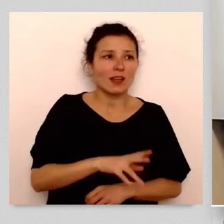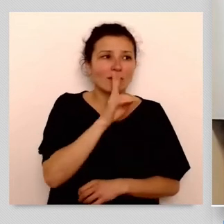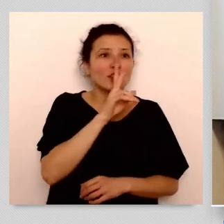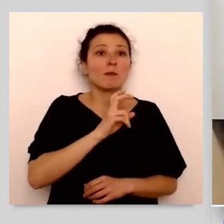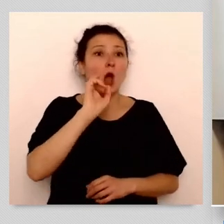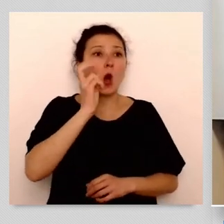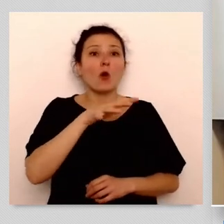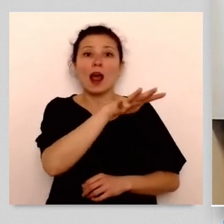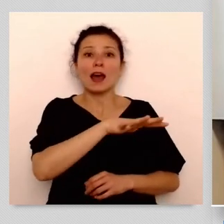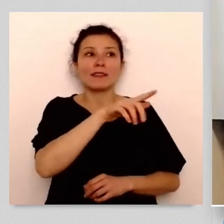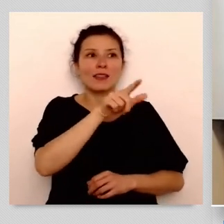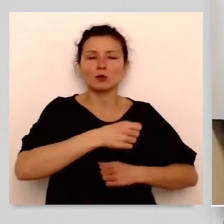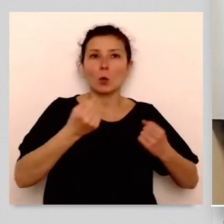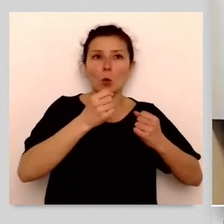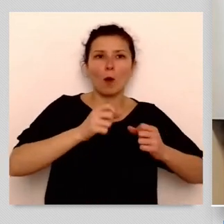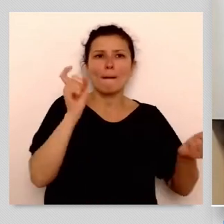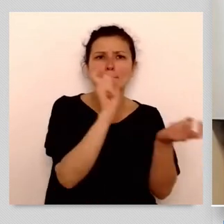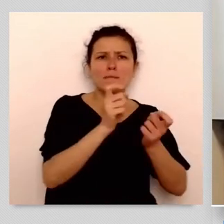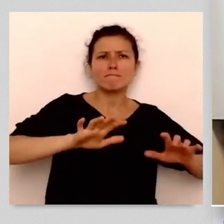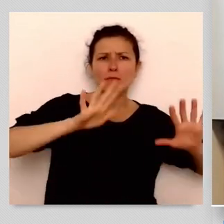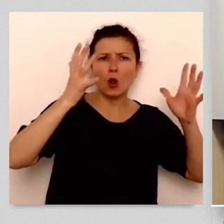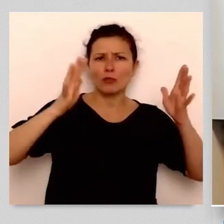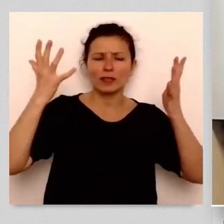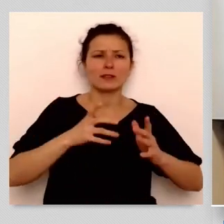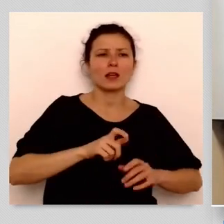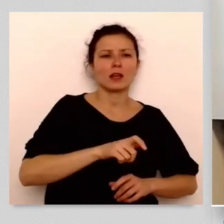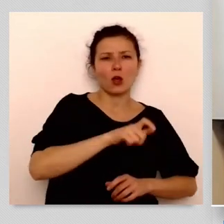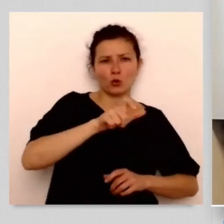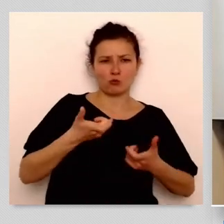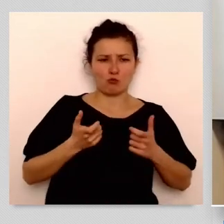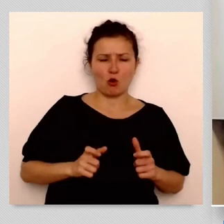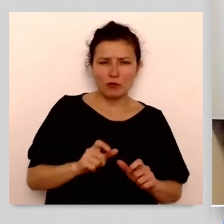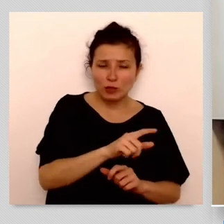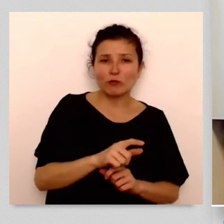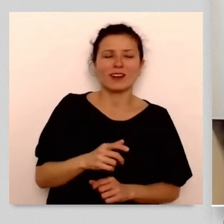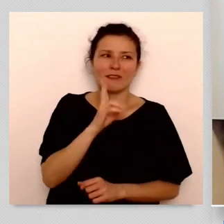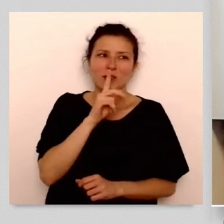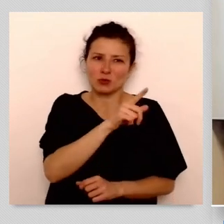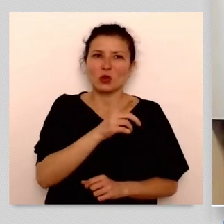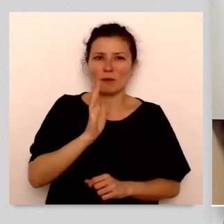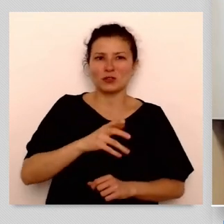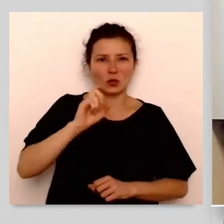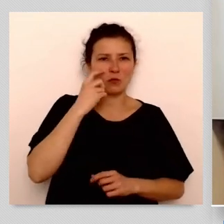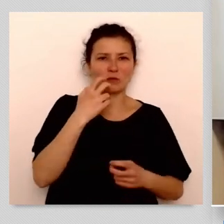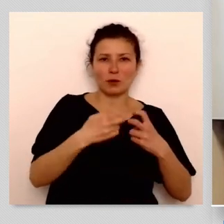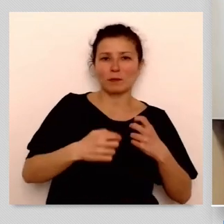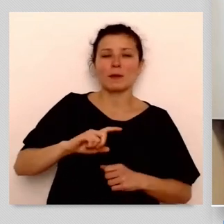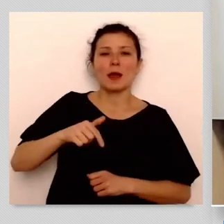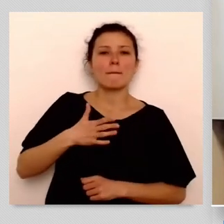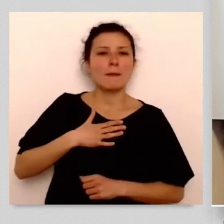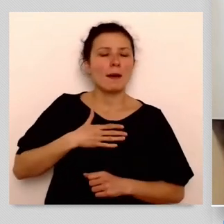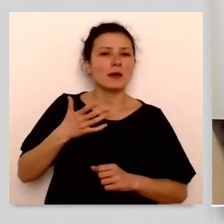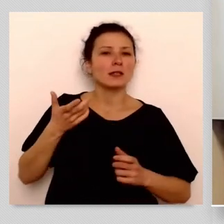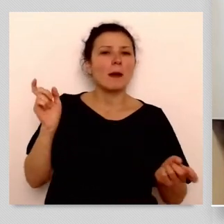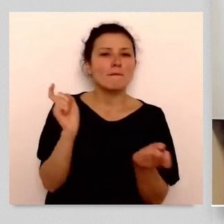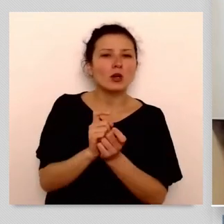rolników. I widać, że to właśnie rolnictwo będzie punktem zapalnym. U nas mamy mocny ruch stworzony przez Agrounię.